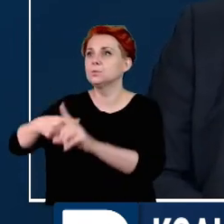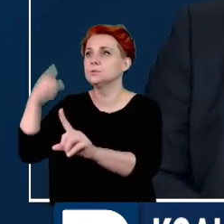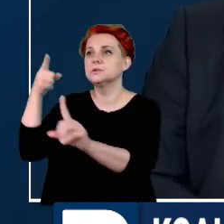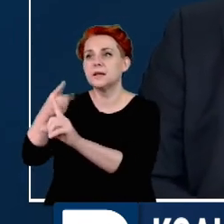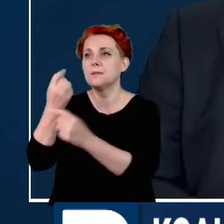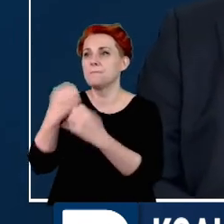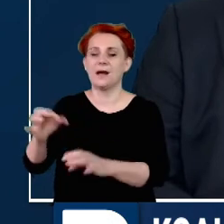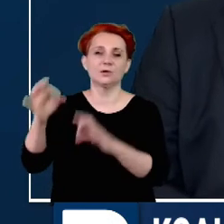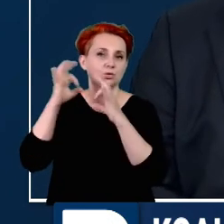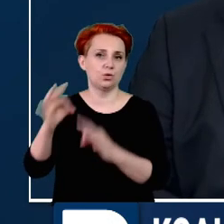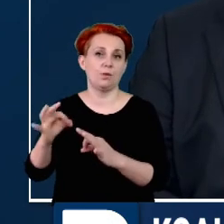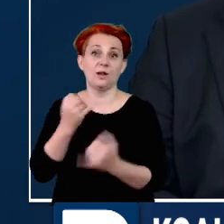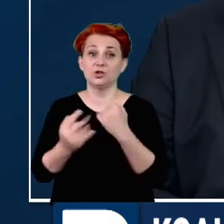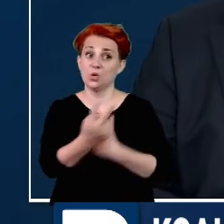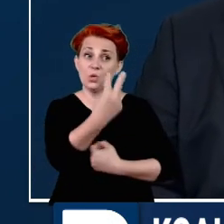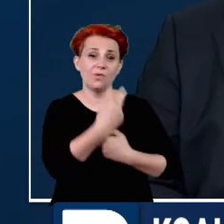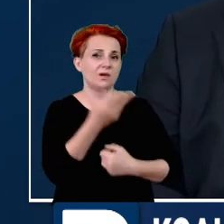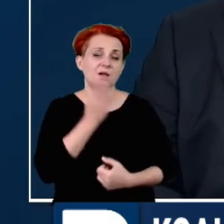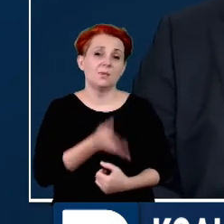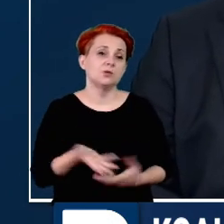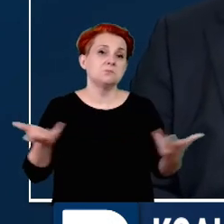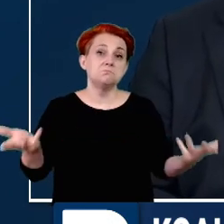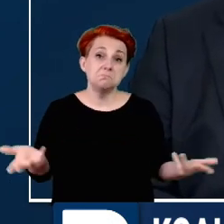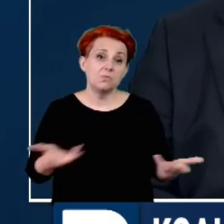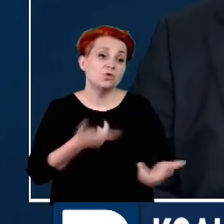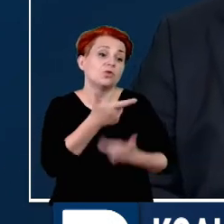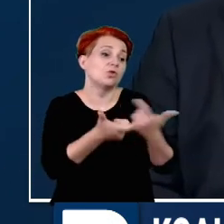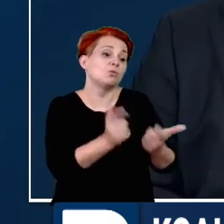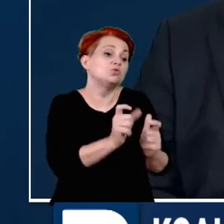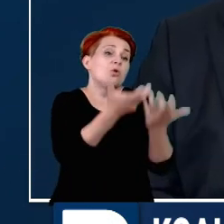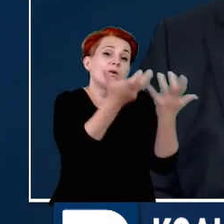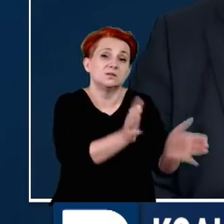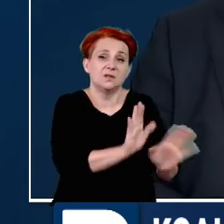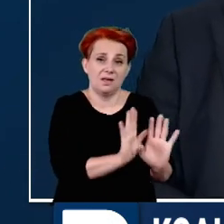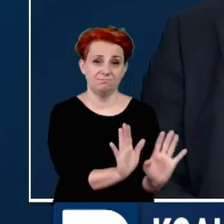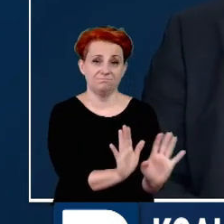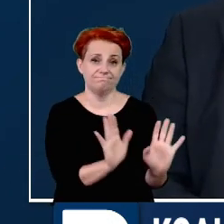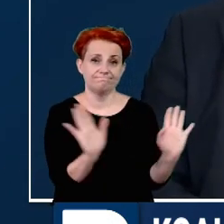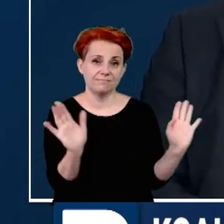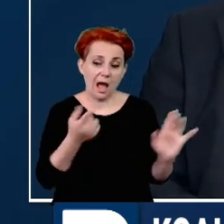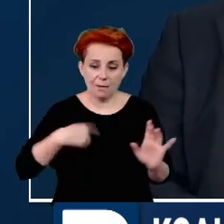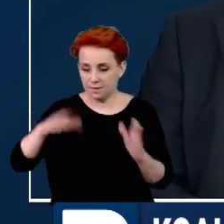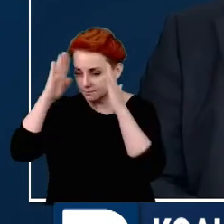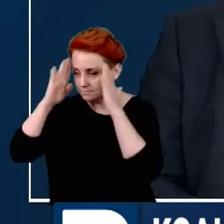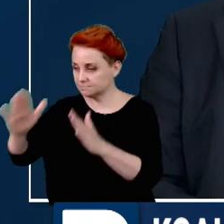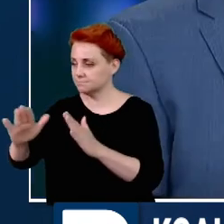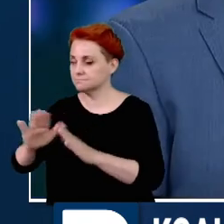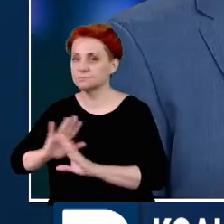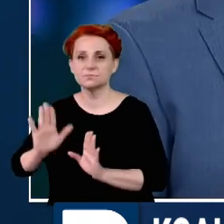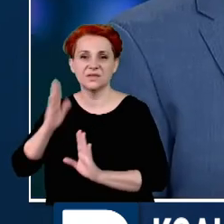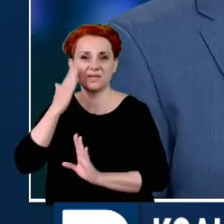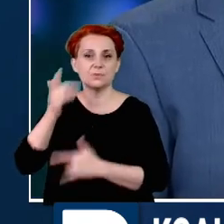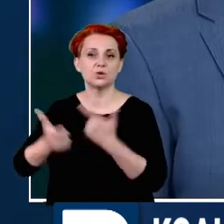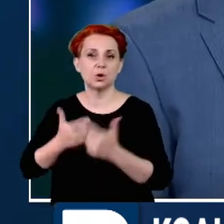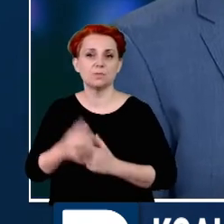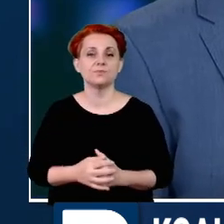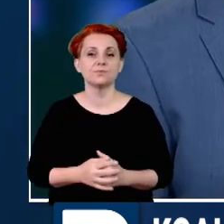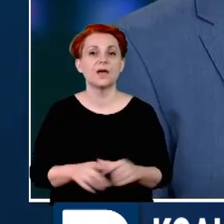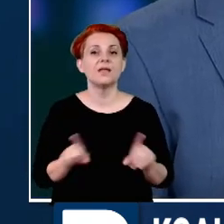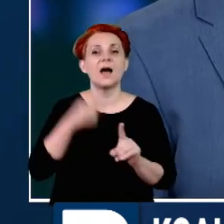jeżeli ktoś nam nie zaufa, no to będzie robił to, co będzie robił, ale my robimy swoje. To jeszcze o dorobku dotychczasowym